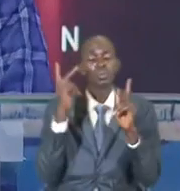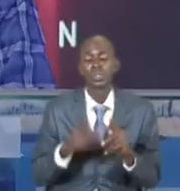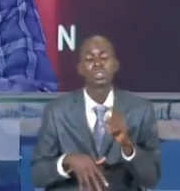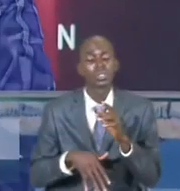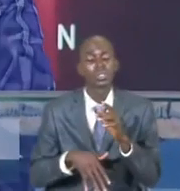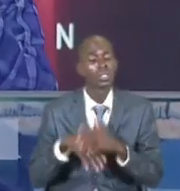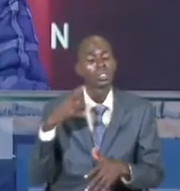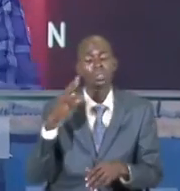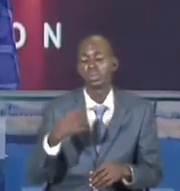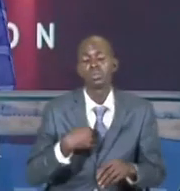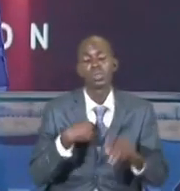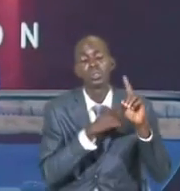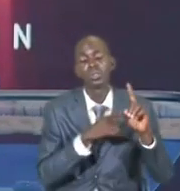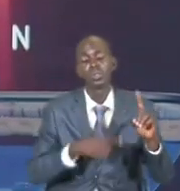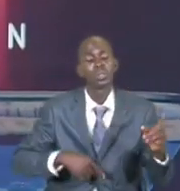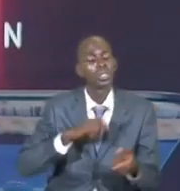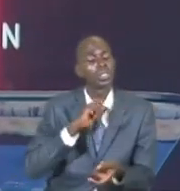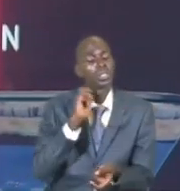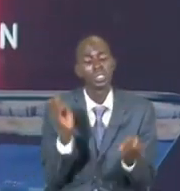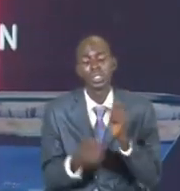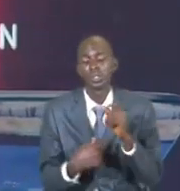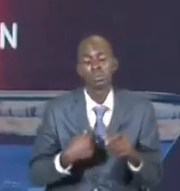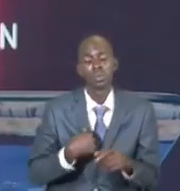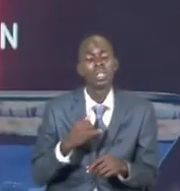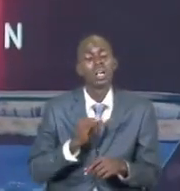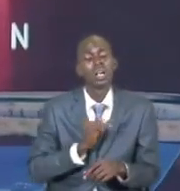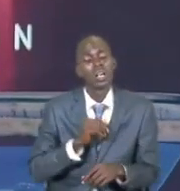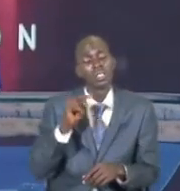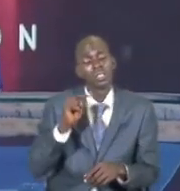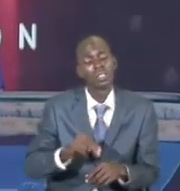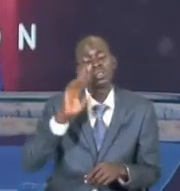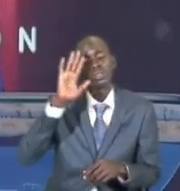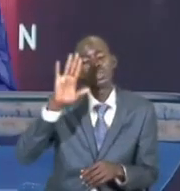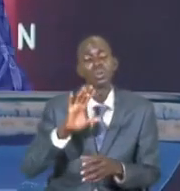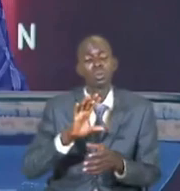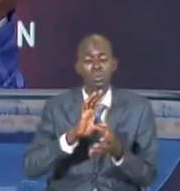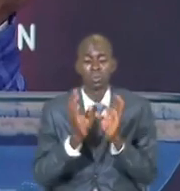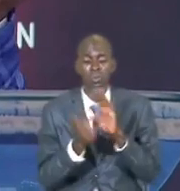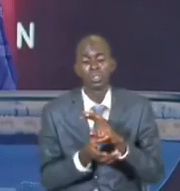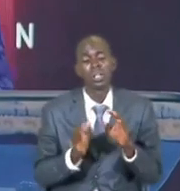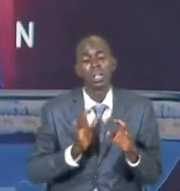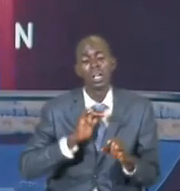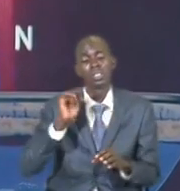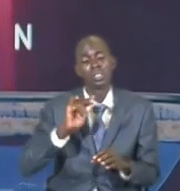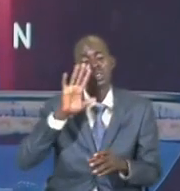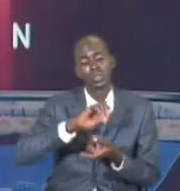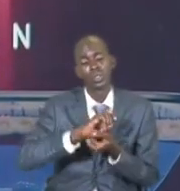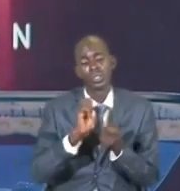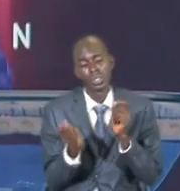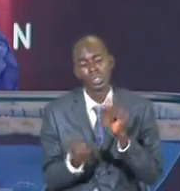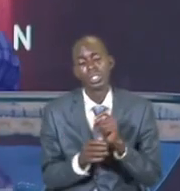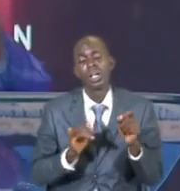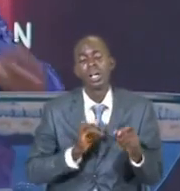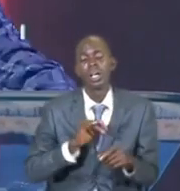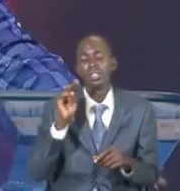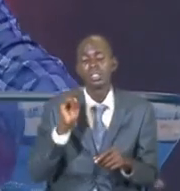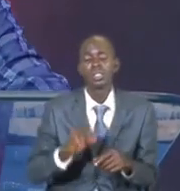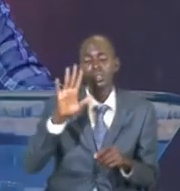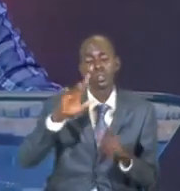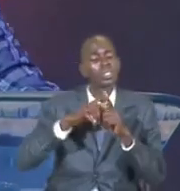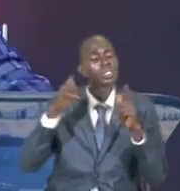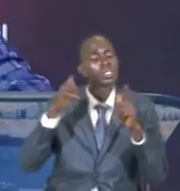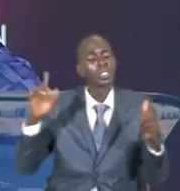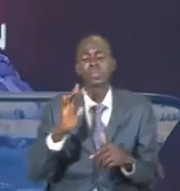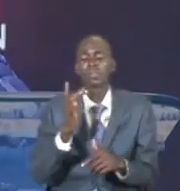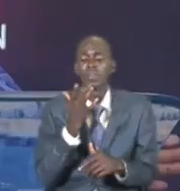ọhụụ. Achọrọ m iru ọma gị. Onye nwe m, achọrọ m ka inye m ebere m na-erughị eru. Onye nwe, achọrọ m ka ịgbaghara m. Achọrọ m ka